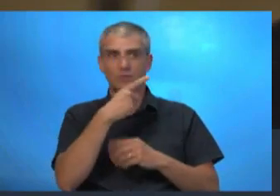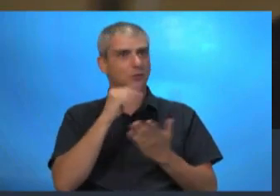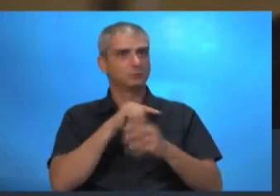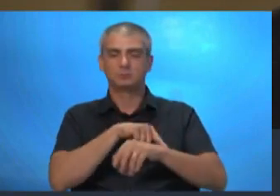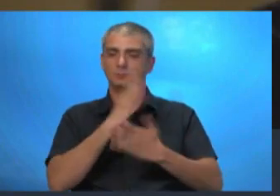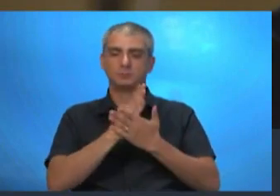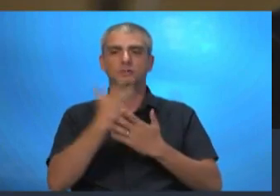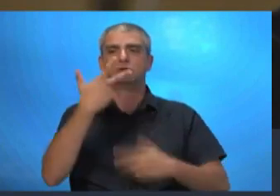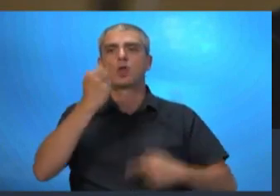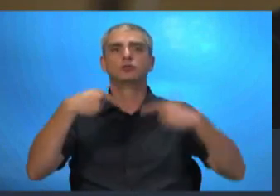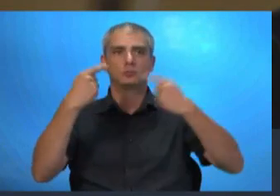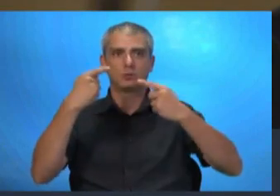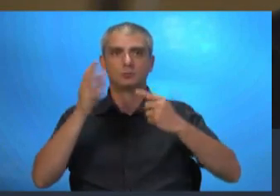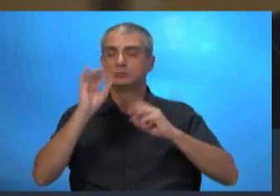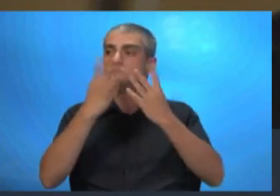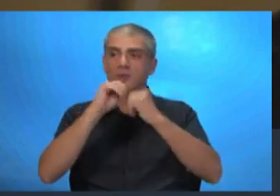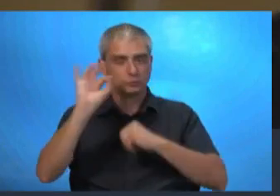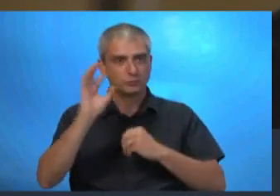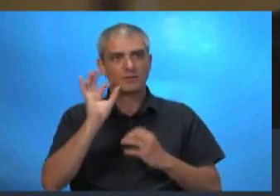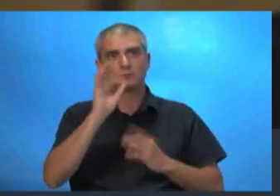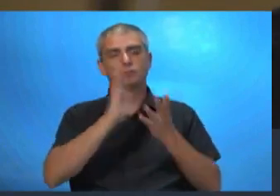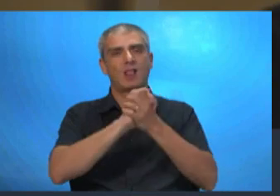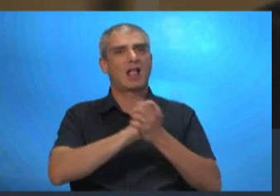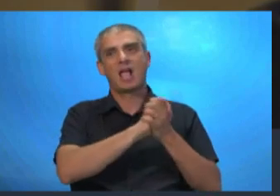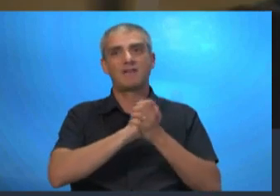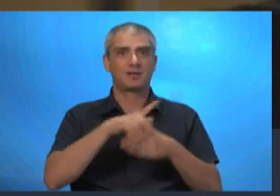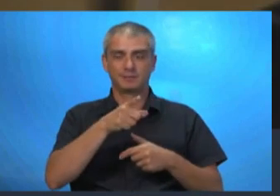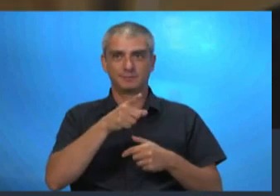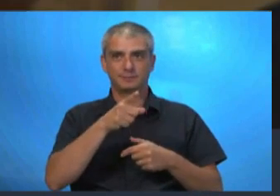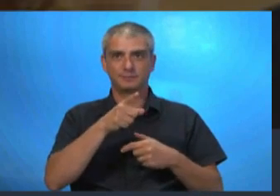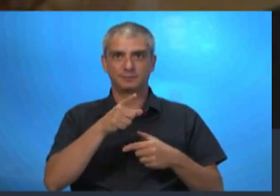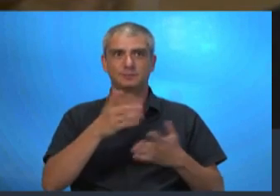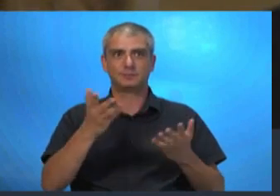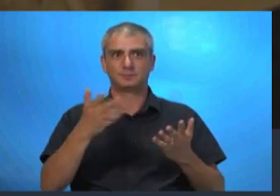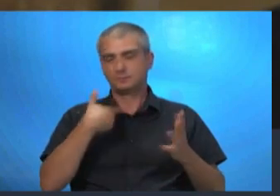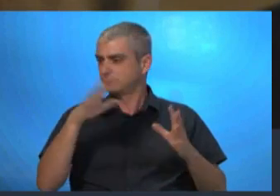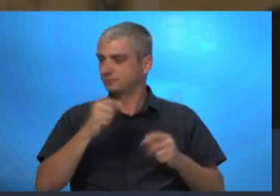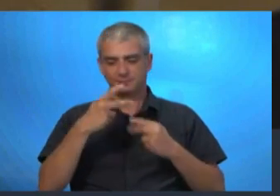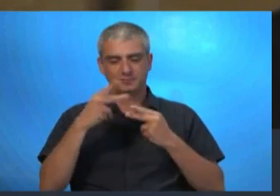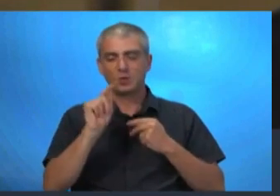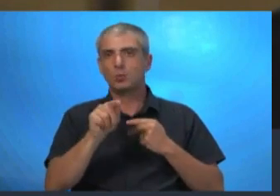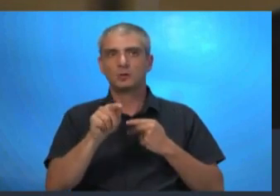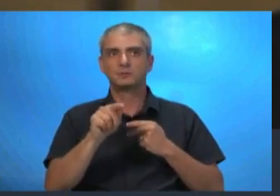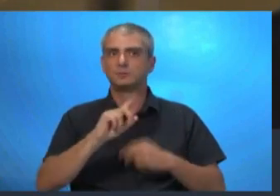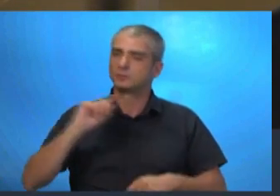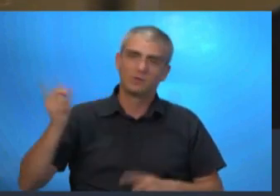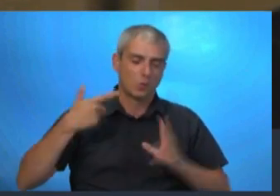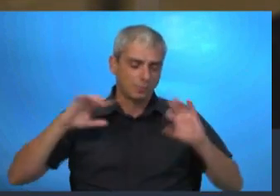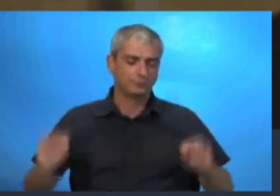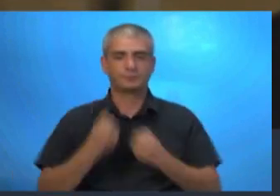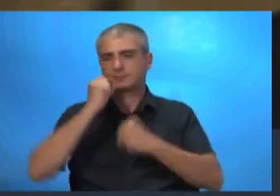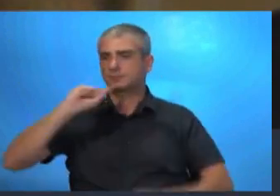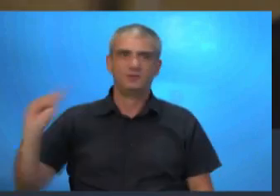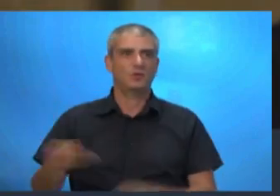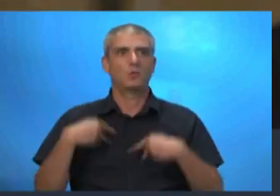יום, בשביל המשפחה ובשביל החברים הקרובים, לקחנו את הפרויקט הזה וכולם נרתמו וכולם נתנו